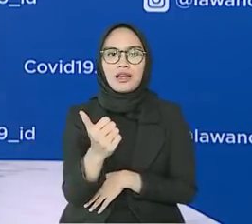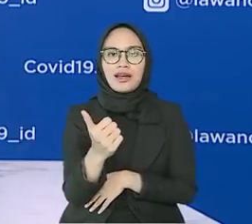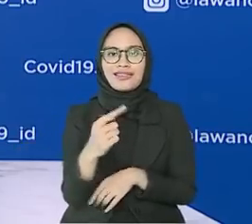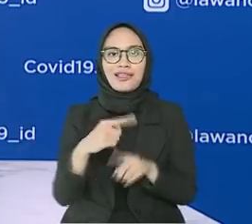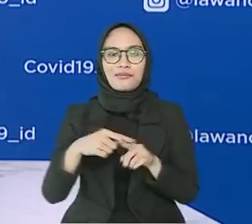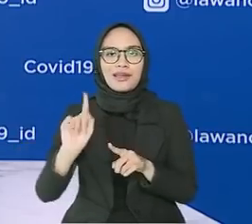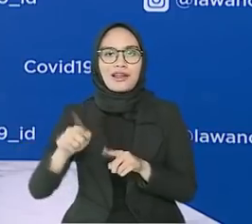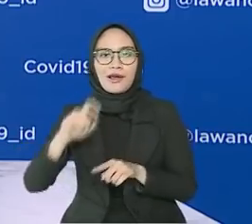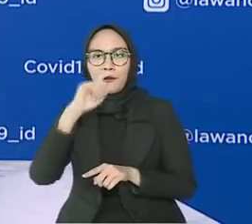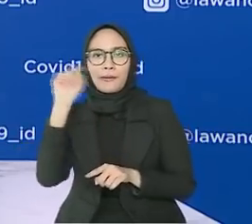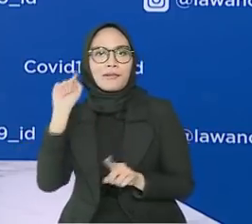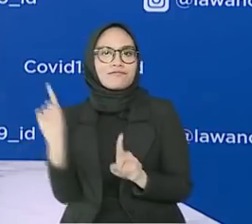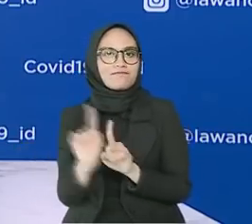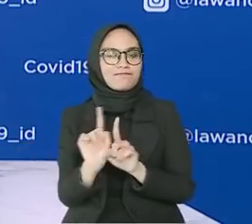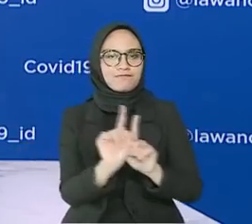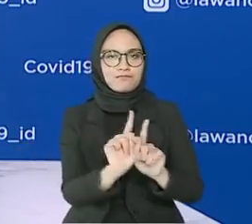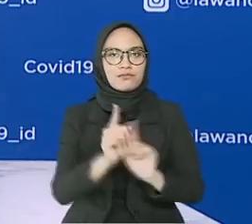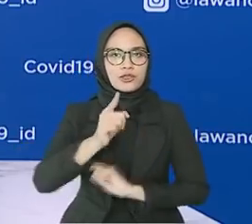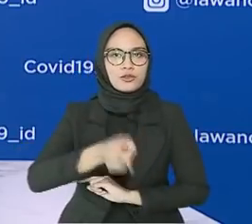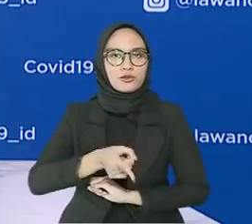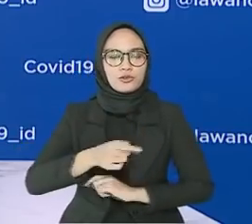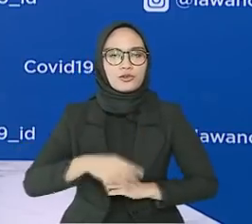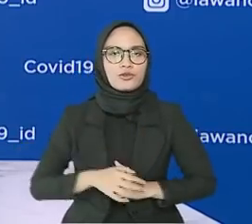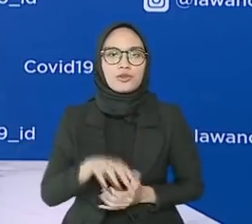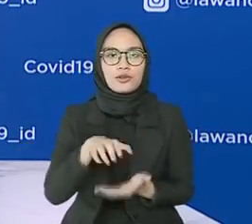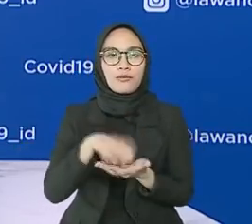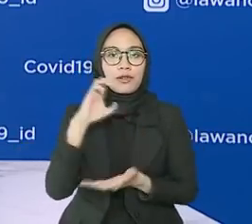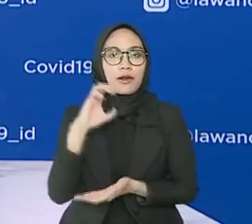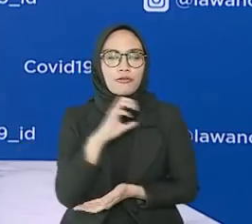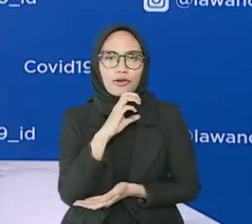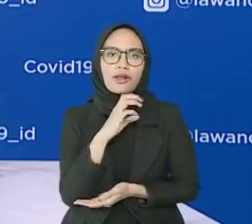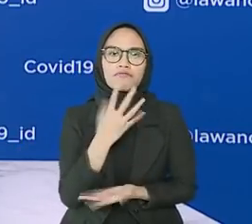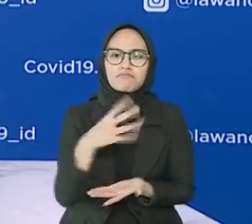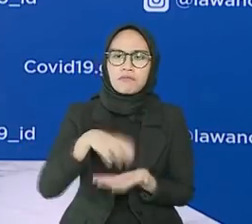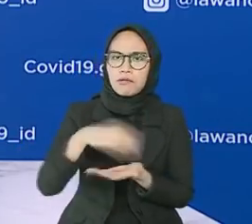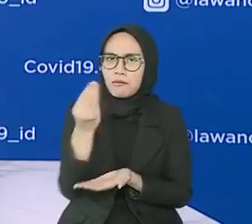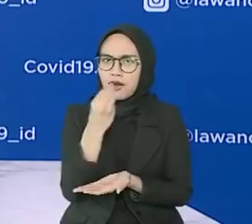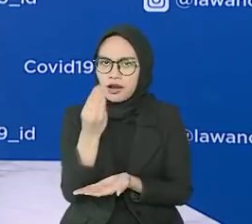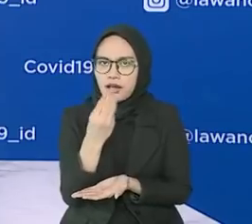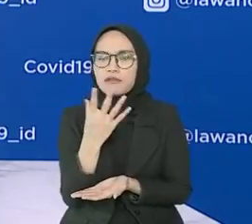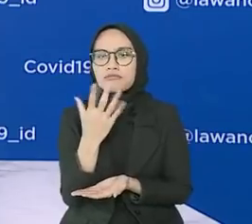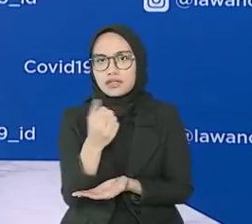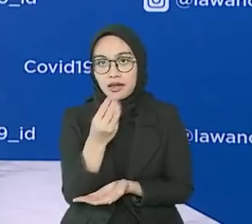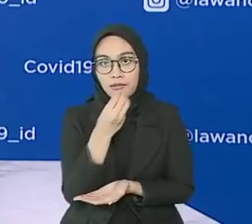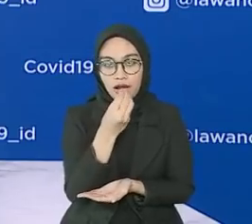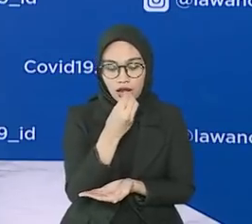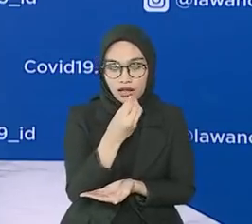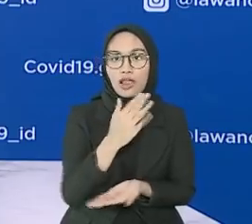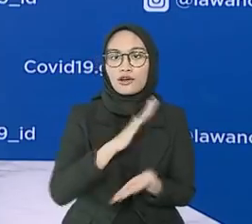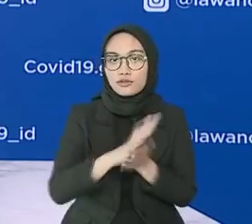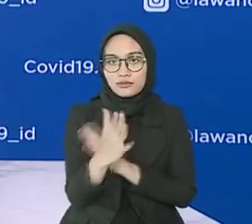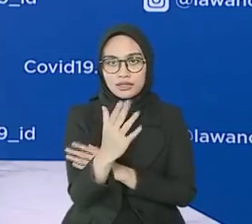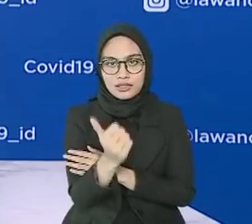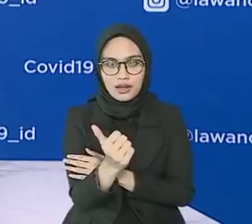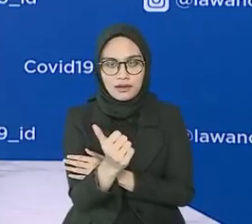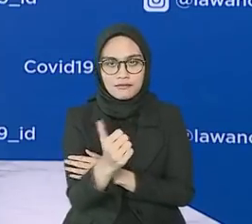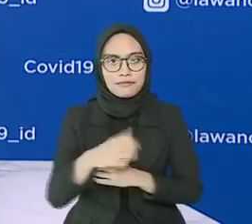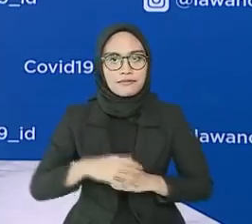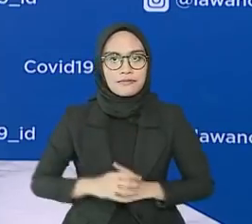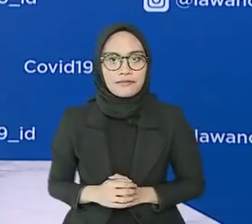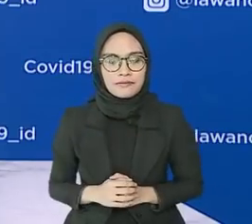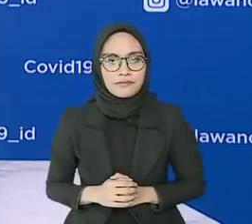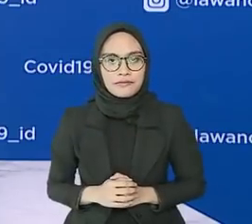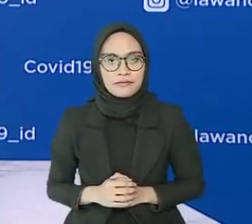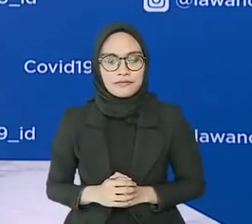tua. Resto dan kafe di dalam bioskop juga dapat melakukan dine-in, delivery, atau